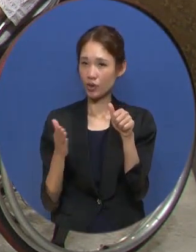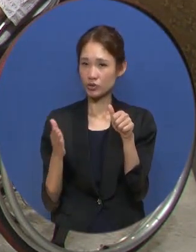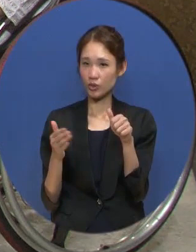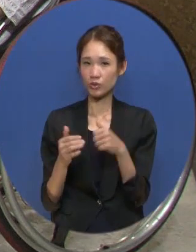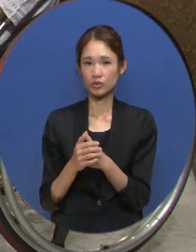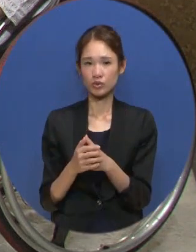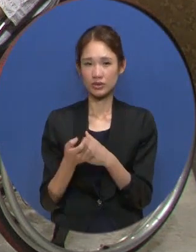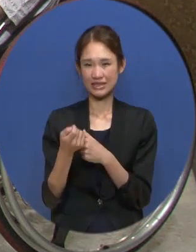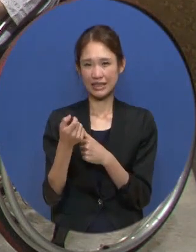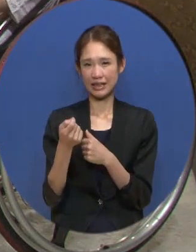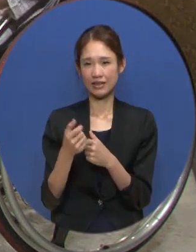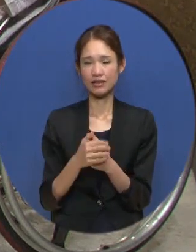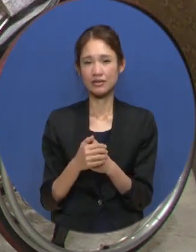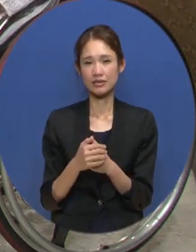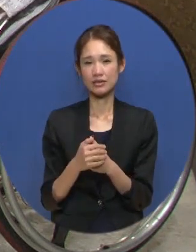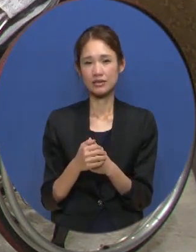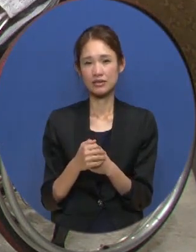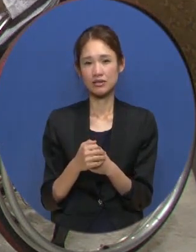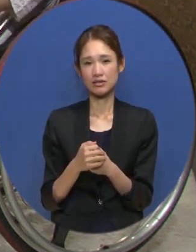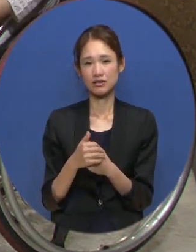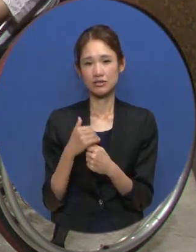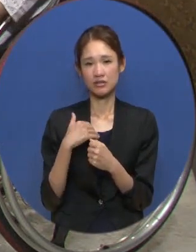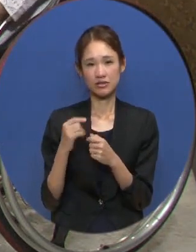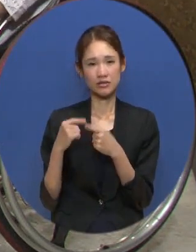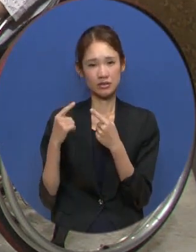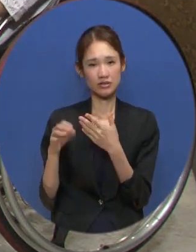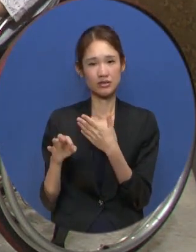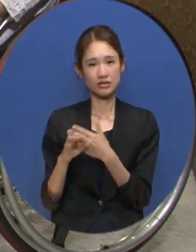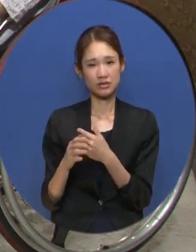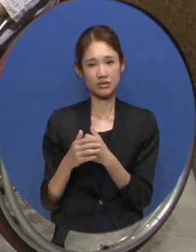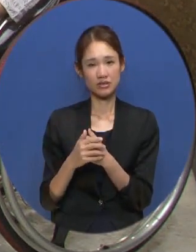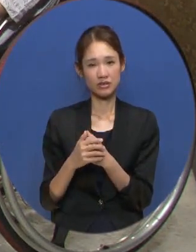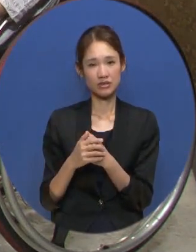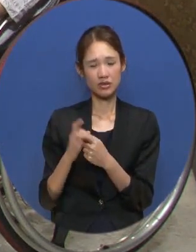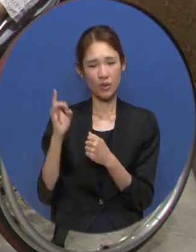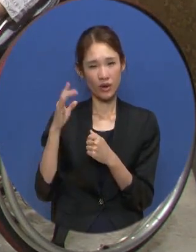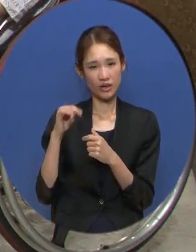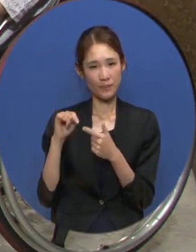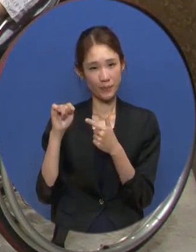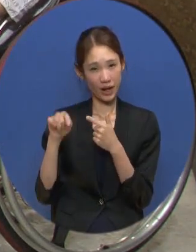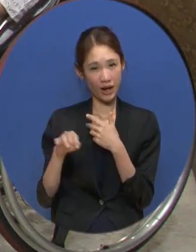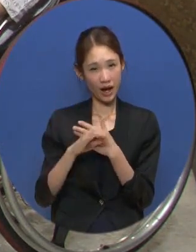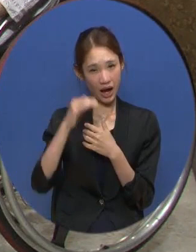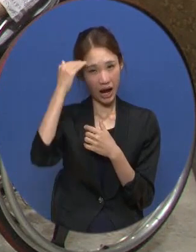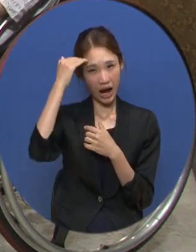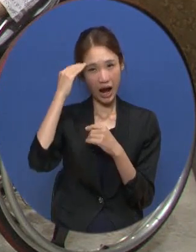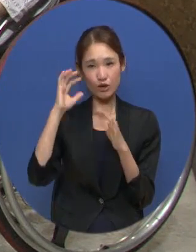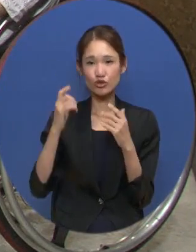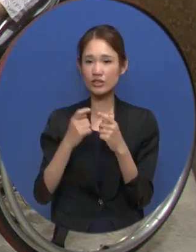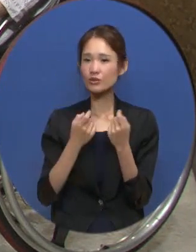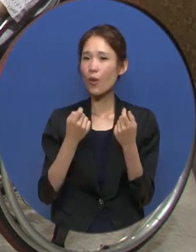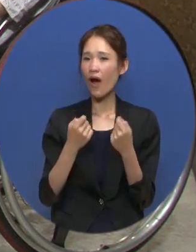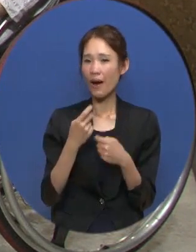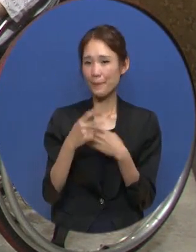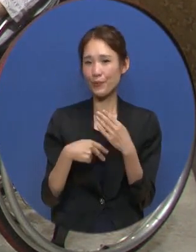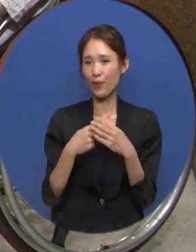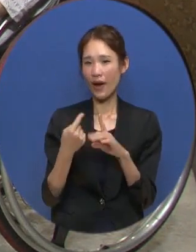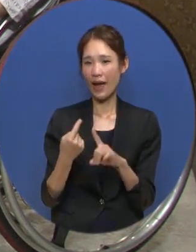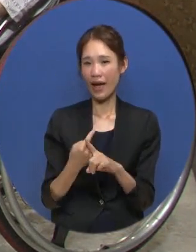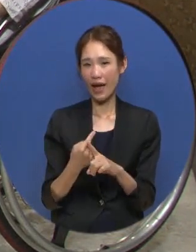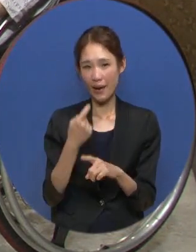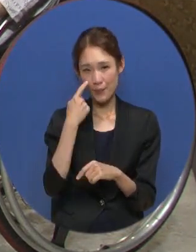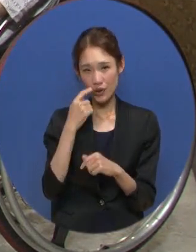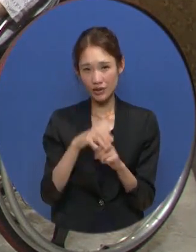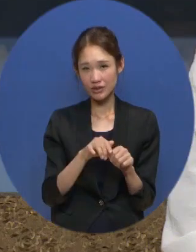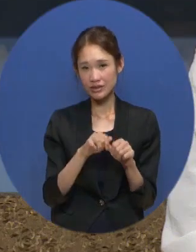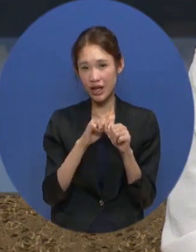좀 네. 작고 아직은 뭐 저희가 원래 진출하면서는 한국이랑 네. 똑같은 시스템으로 가자 해가지고 예, 예. 거기서 장애인 채용해서